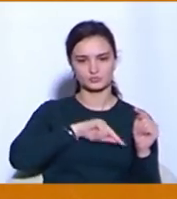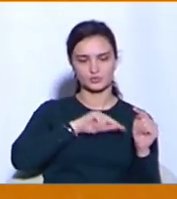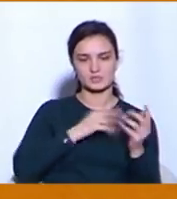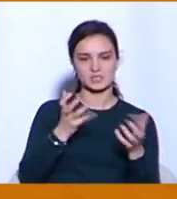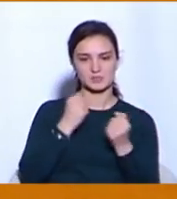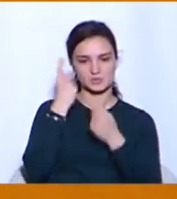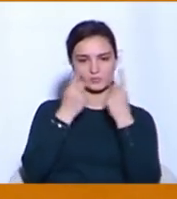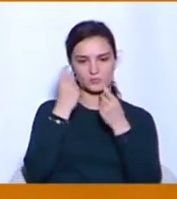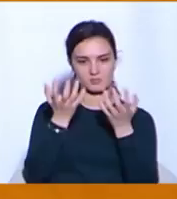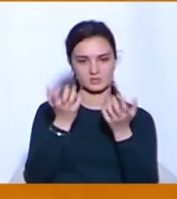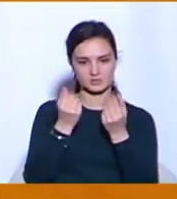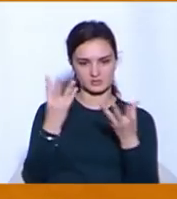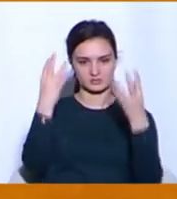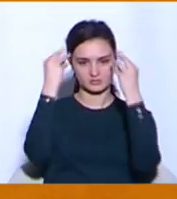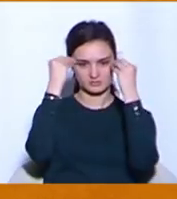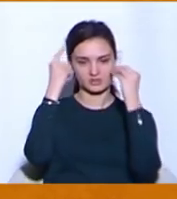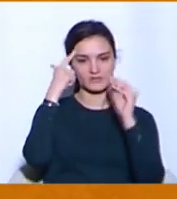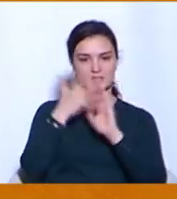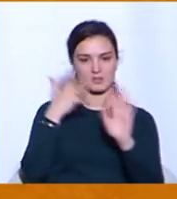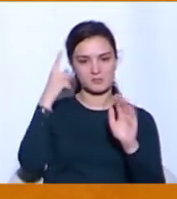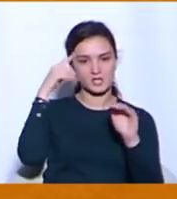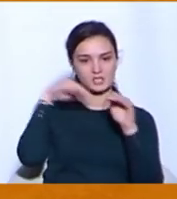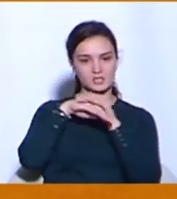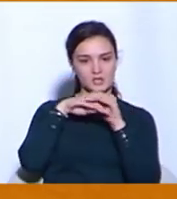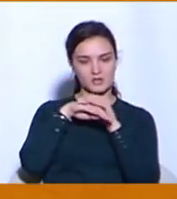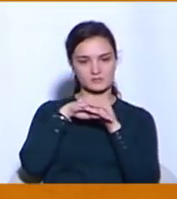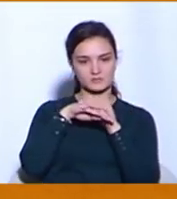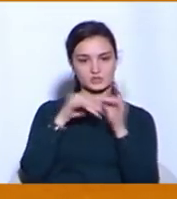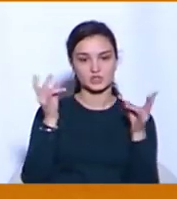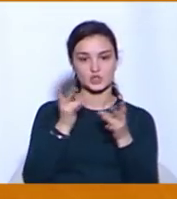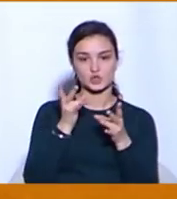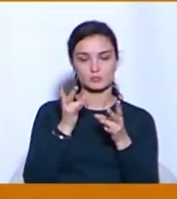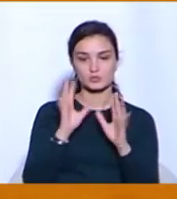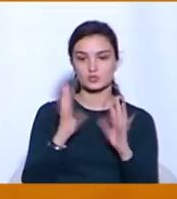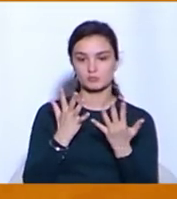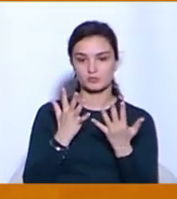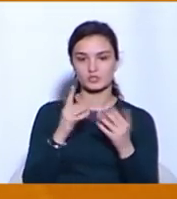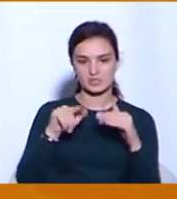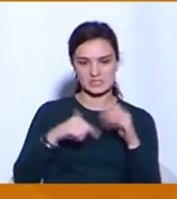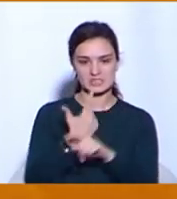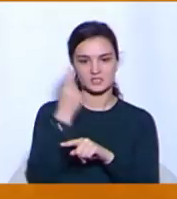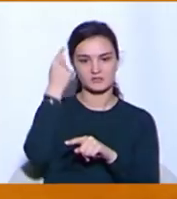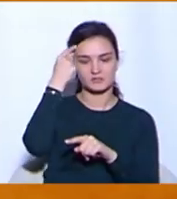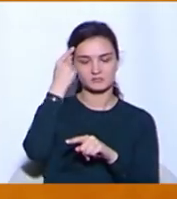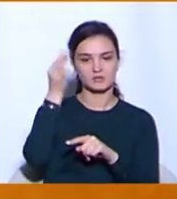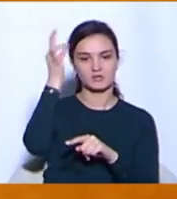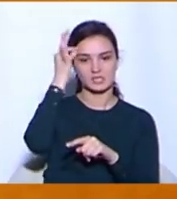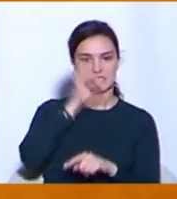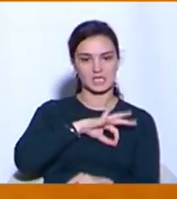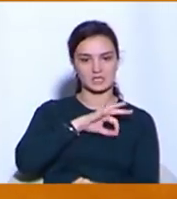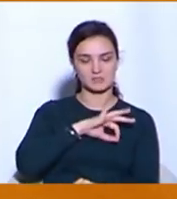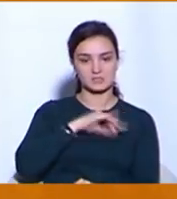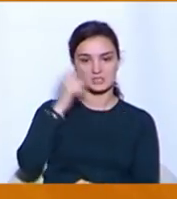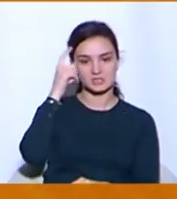იღებს ინფორმაციას, აანალიზებს, ინახავს. საჭიროების შემთხვევაში ხელახლა იყენებს.